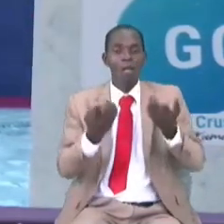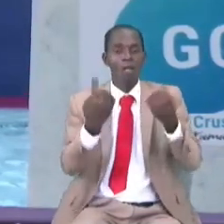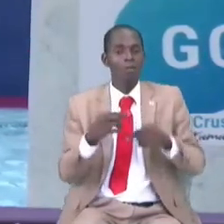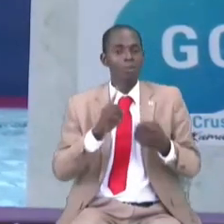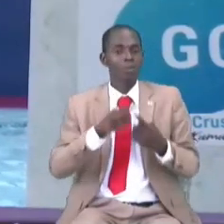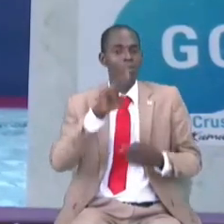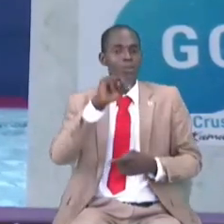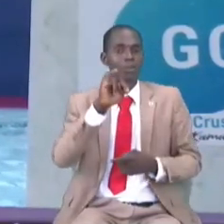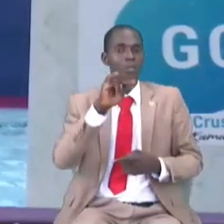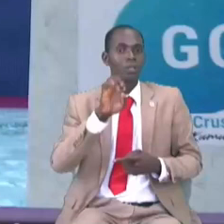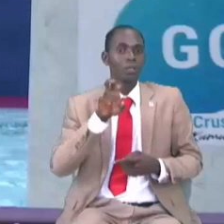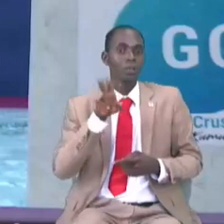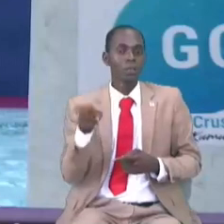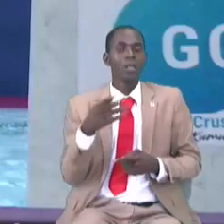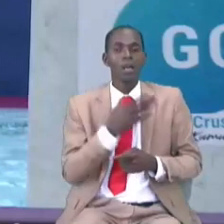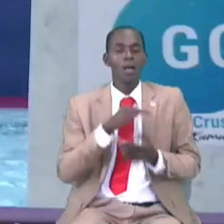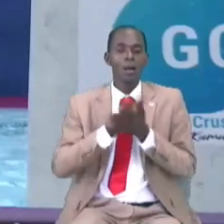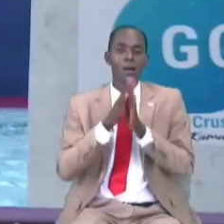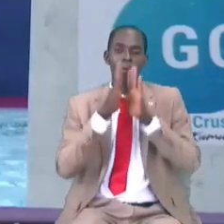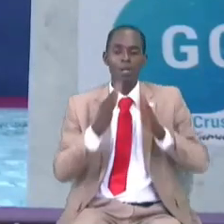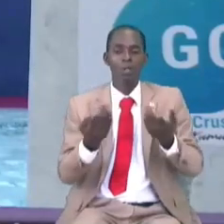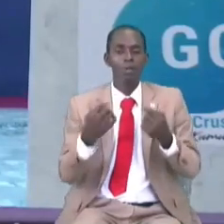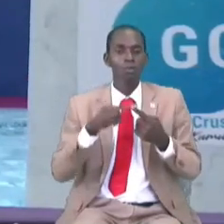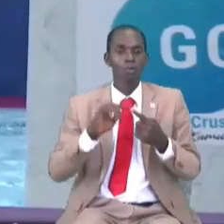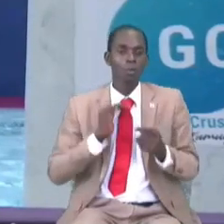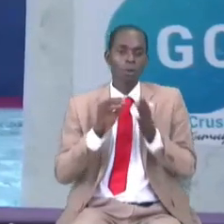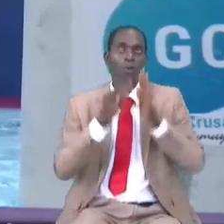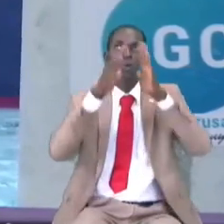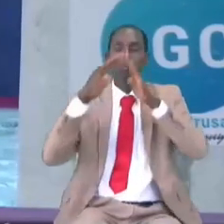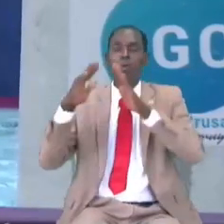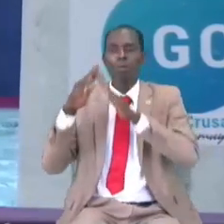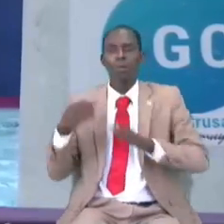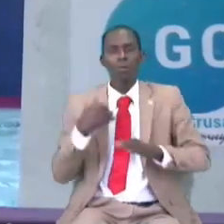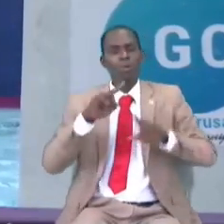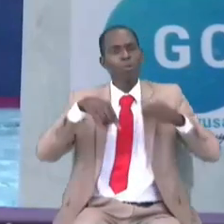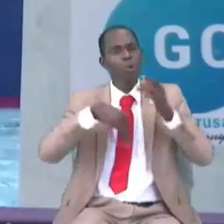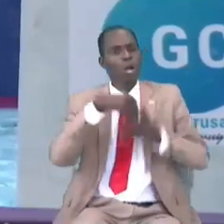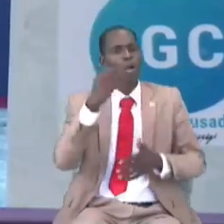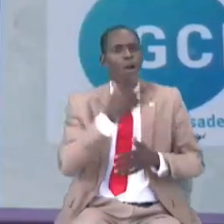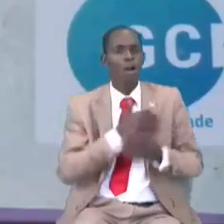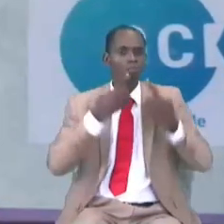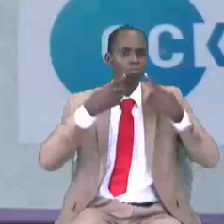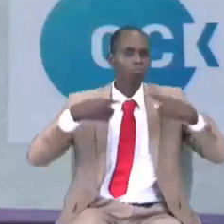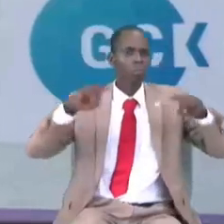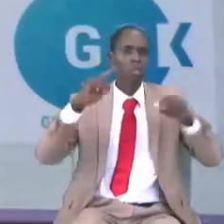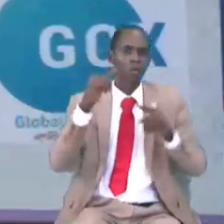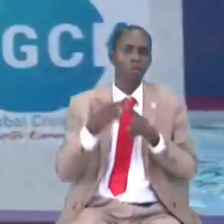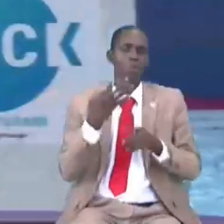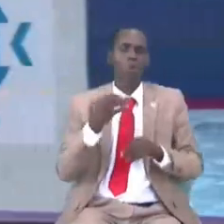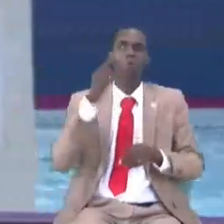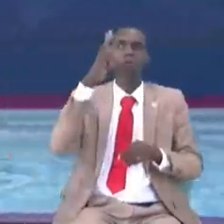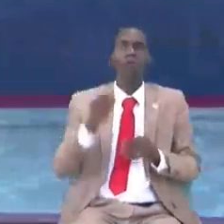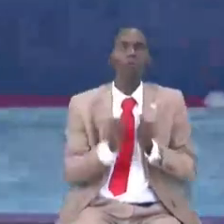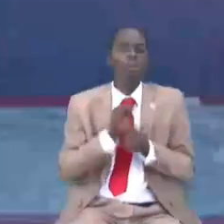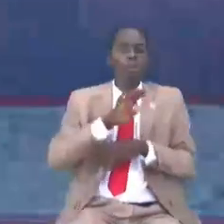notre communauté. Nous irons là-bas et déclarer la parole de Dieu avec passion, avec conviction. Et ceux qui